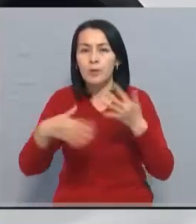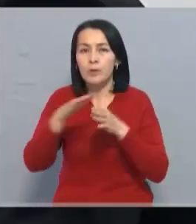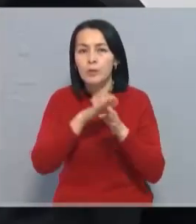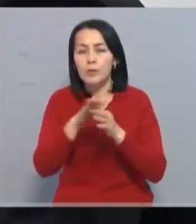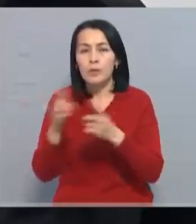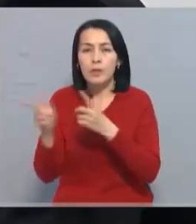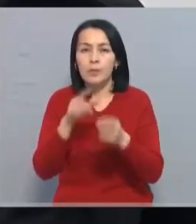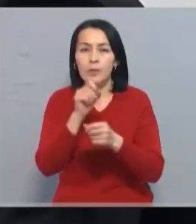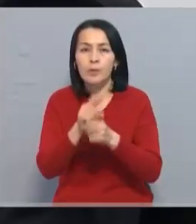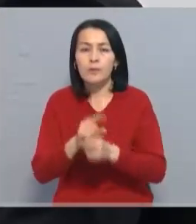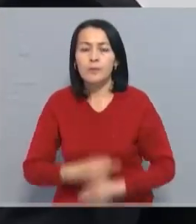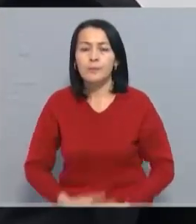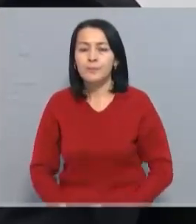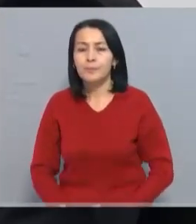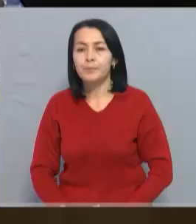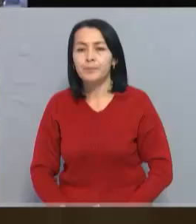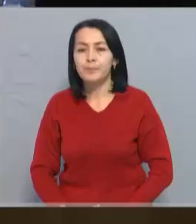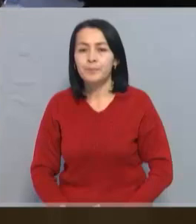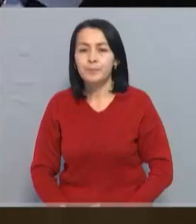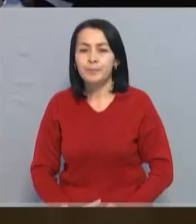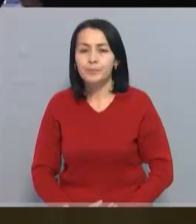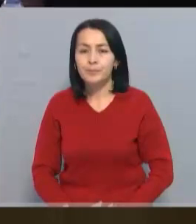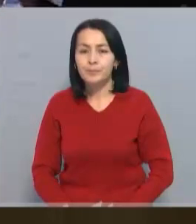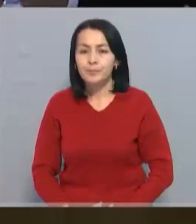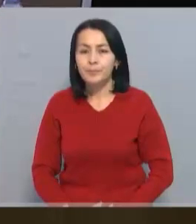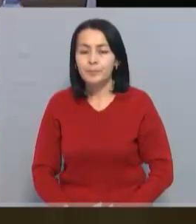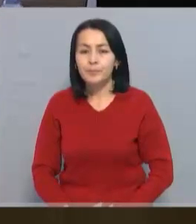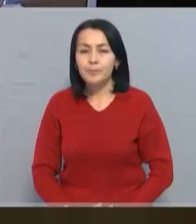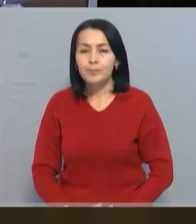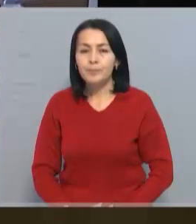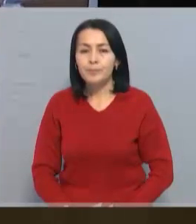болуын тапсырды. Түркістан облысынан Гүлнар Асқарқызы, Асылбек Мансұрхан, жаңалықтар.